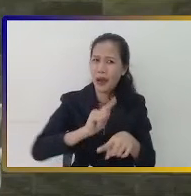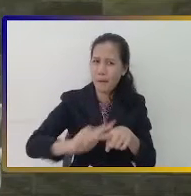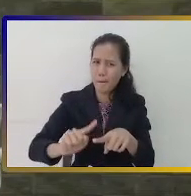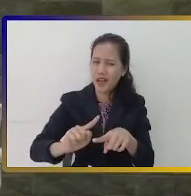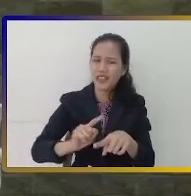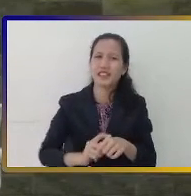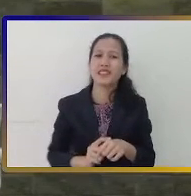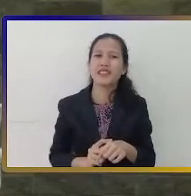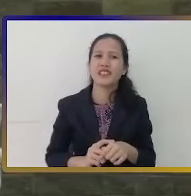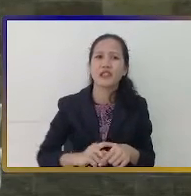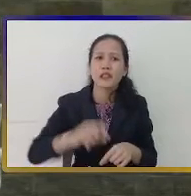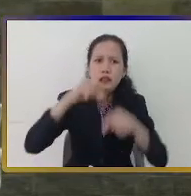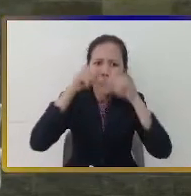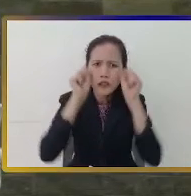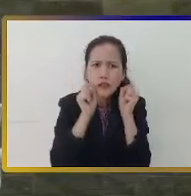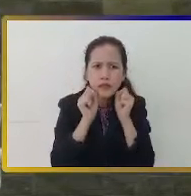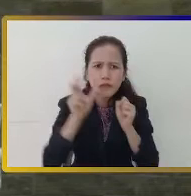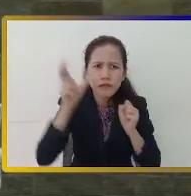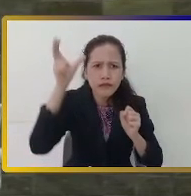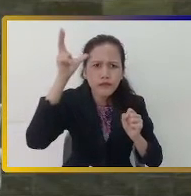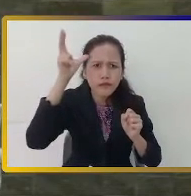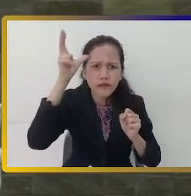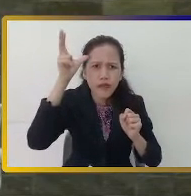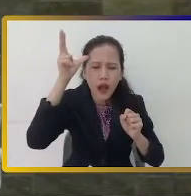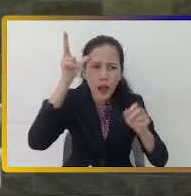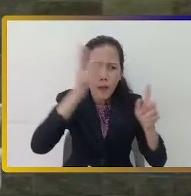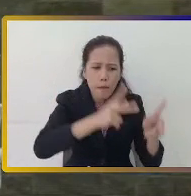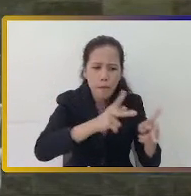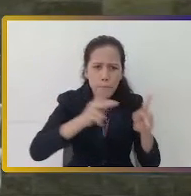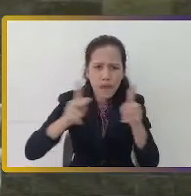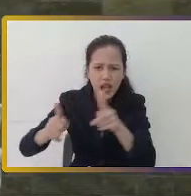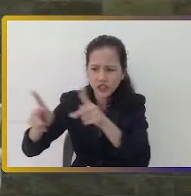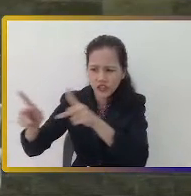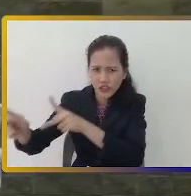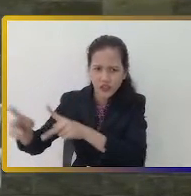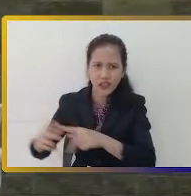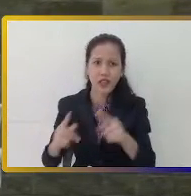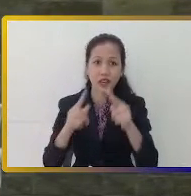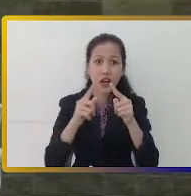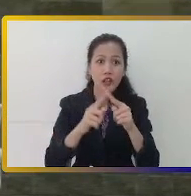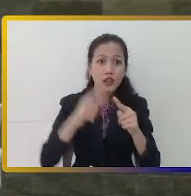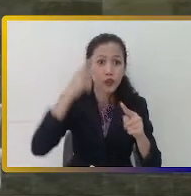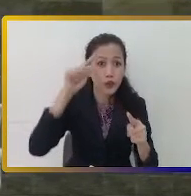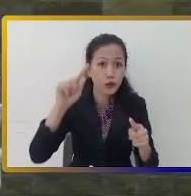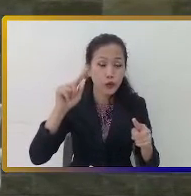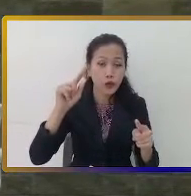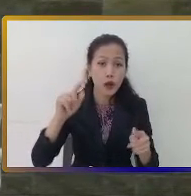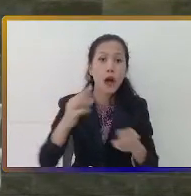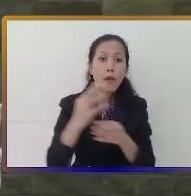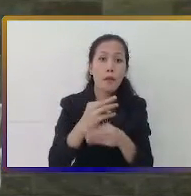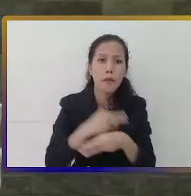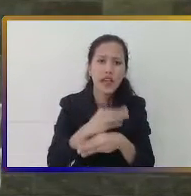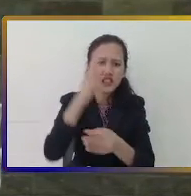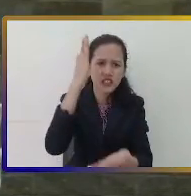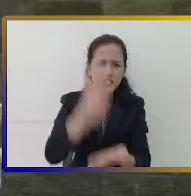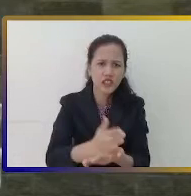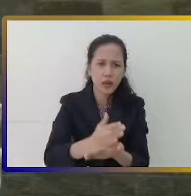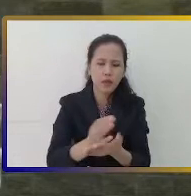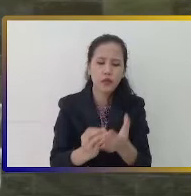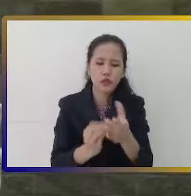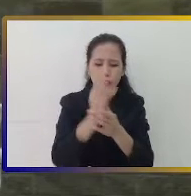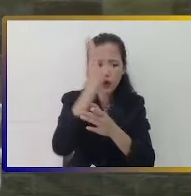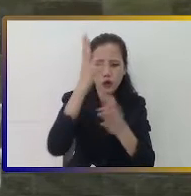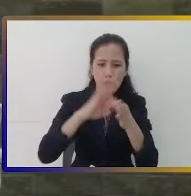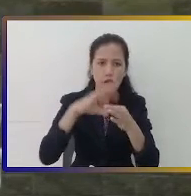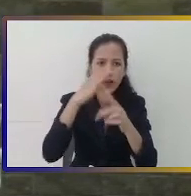kapatid, ang Diablo nag-introduce po siya ng paraan para hadlangan ang paglago ng bawat family. Ang